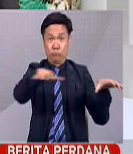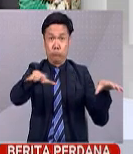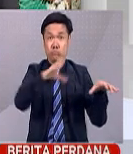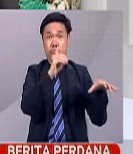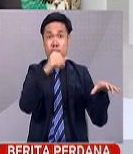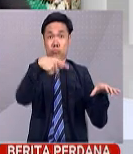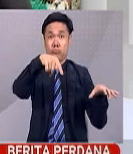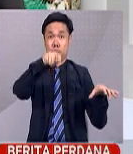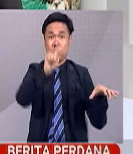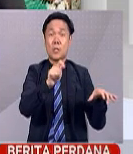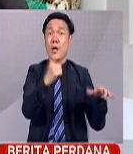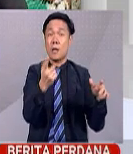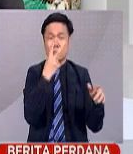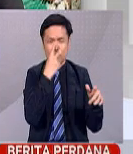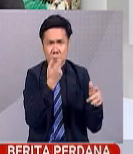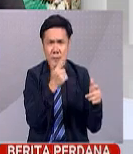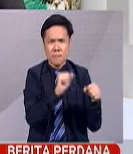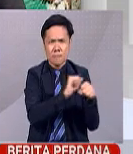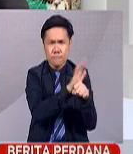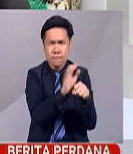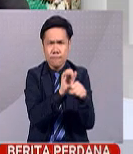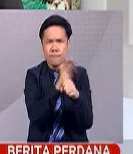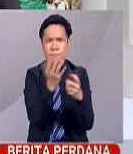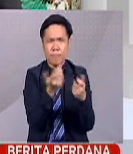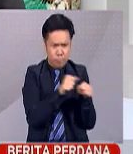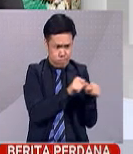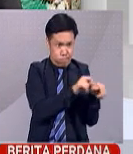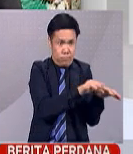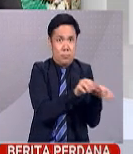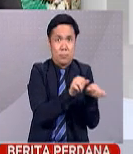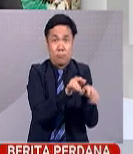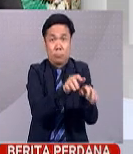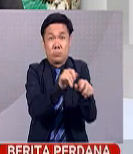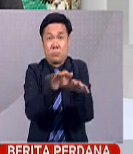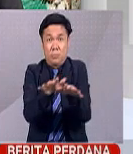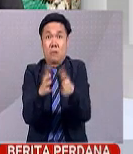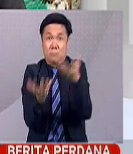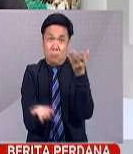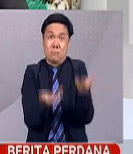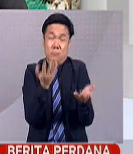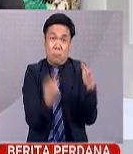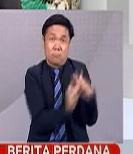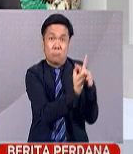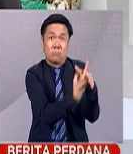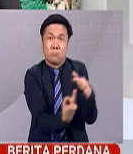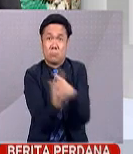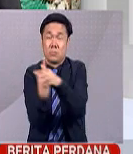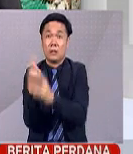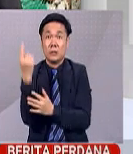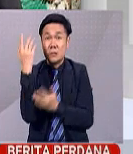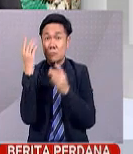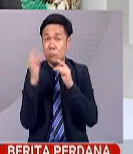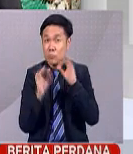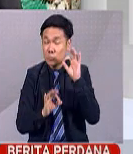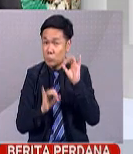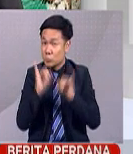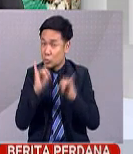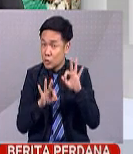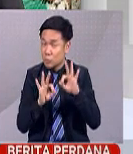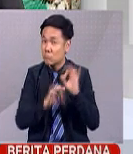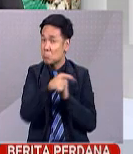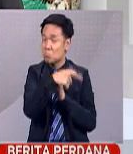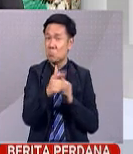serta fakta COVID-19 boleh menular di mana-mana, terutama jika berlaku ketidakpatuhan prosedur operasi